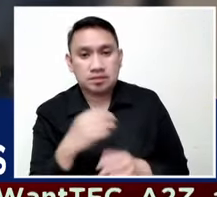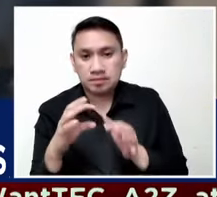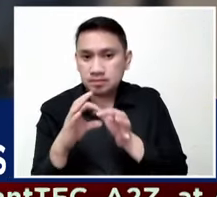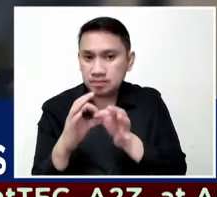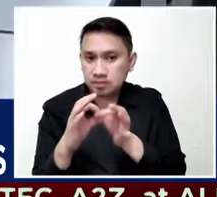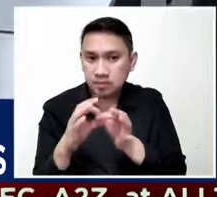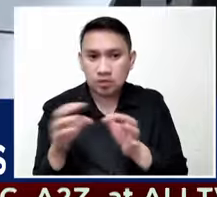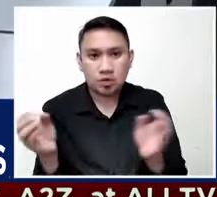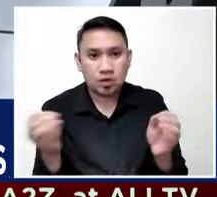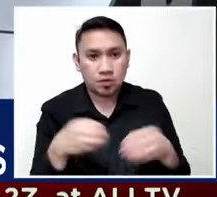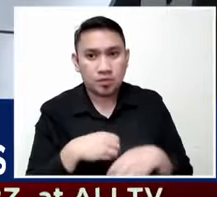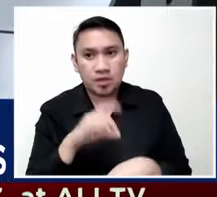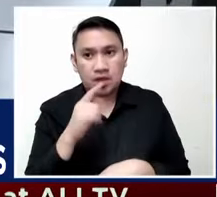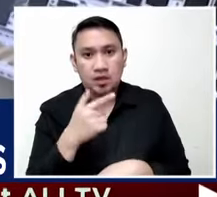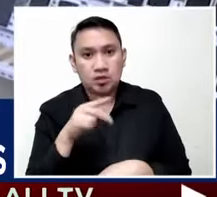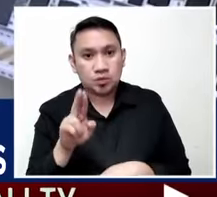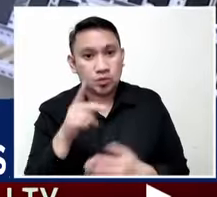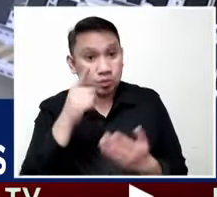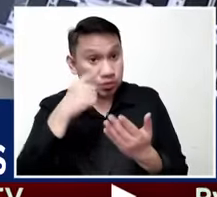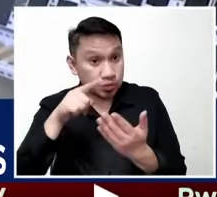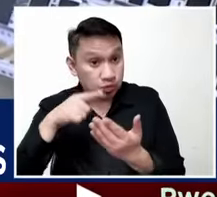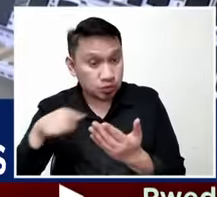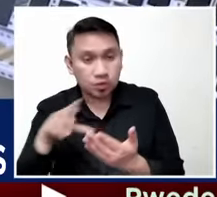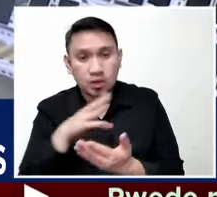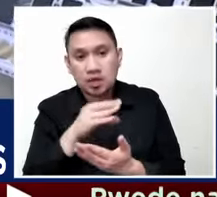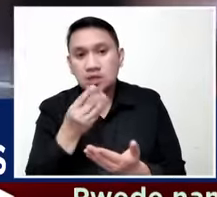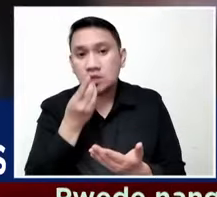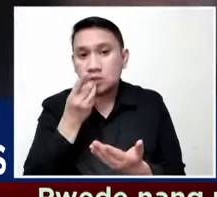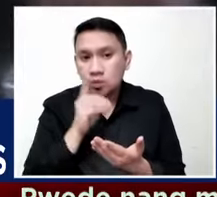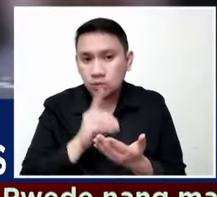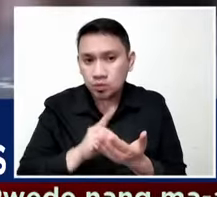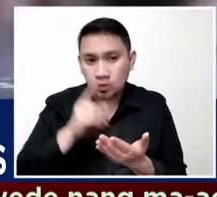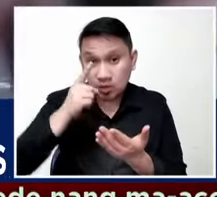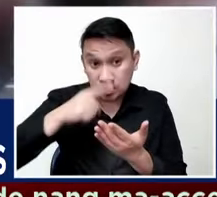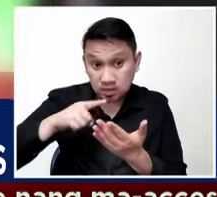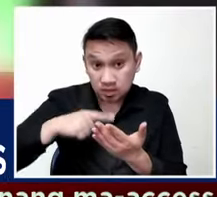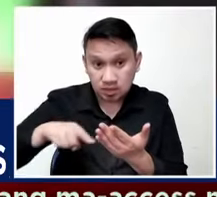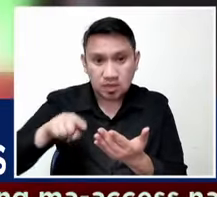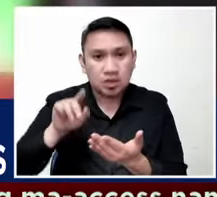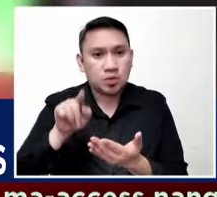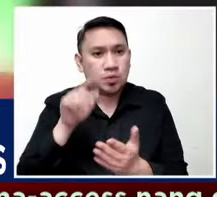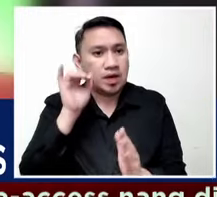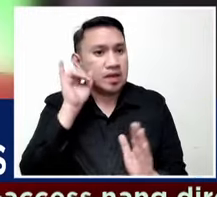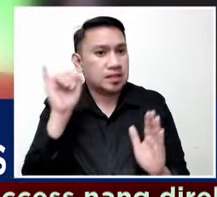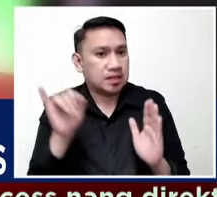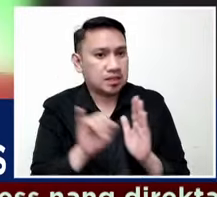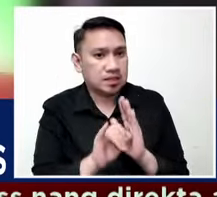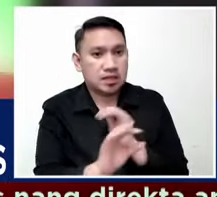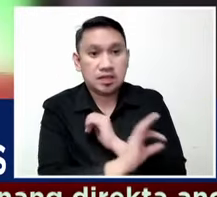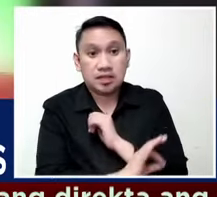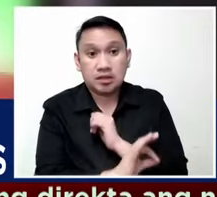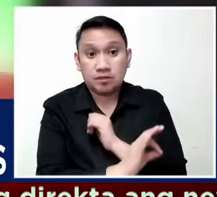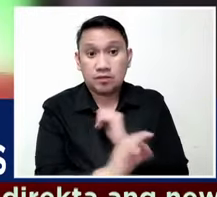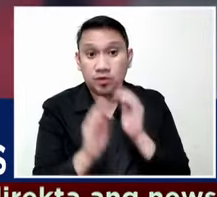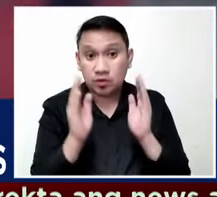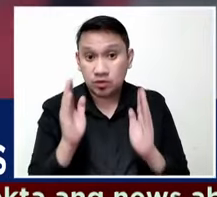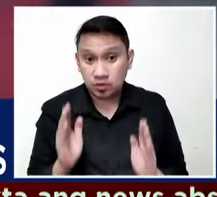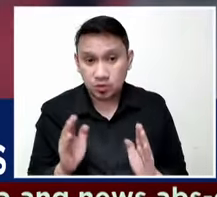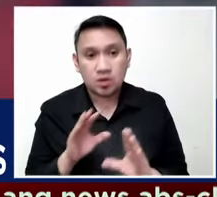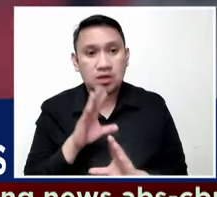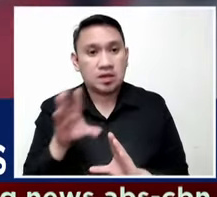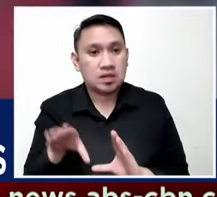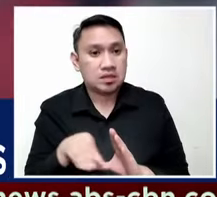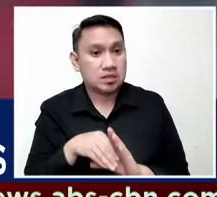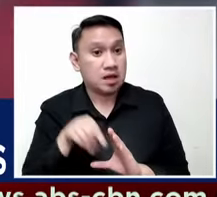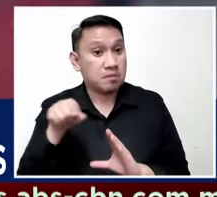at LGU para i-monitor, i-document at i-verify ang pagkakilanlan ng mga dayuhan kabilang ng mga nagtatrabaho sa